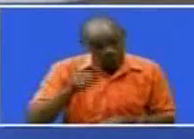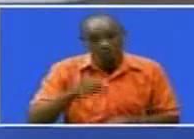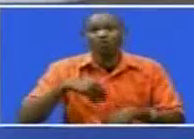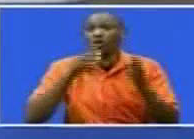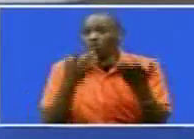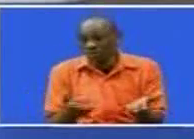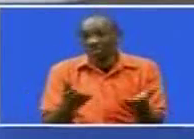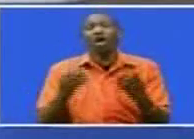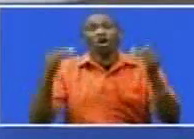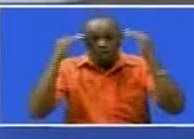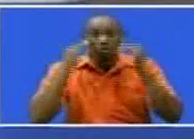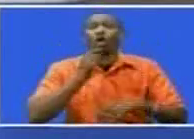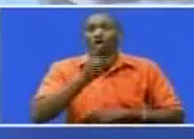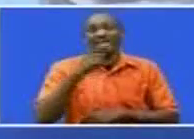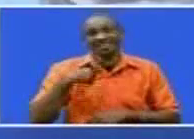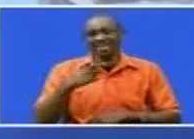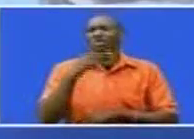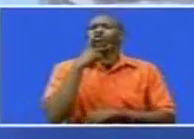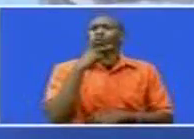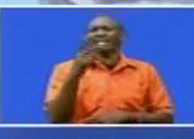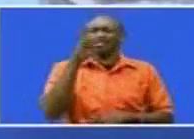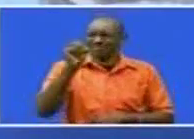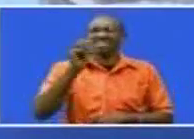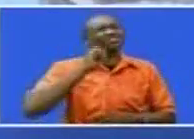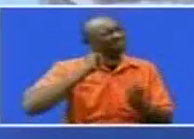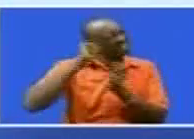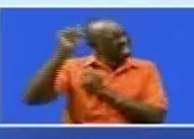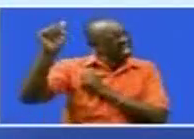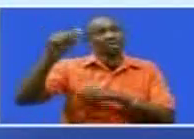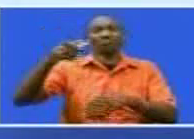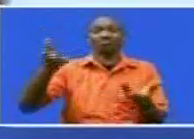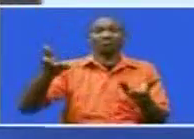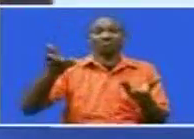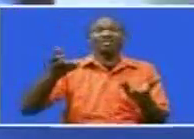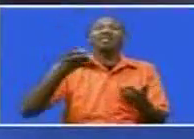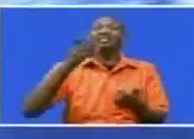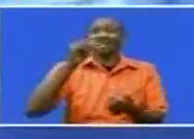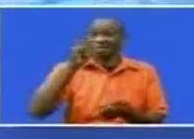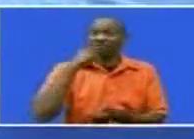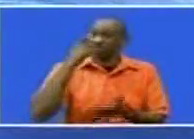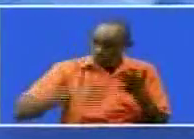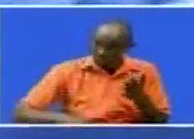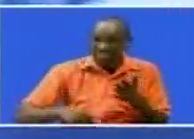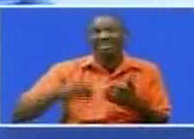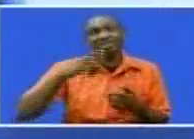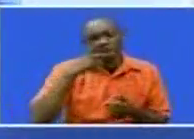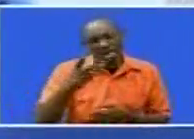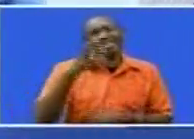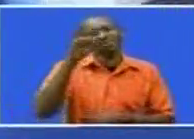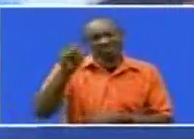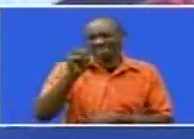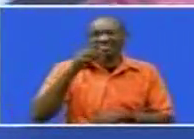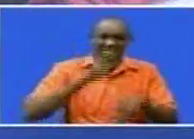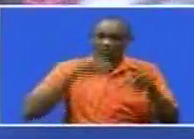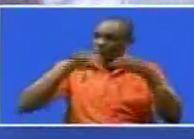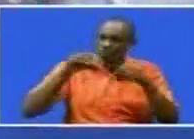amri ya mahakama ya mita 200. Tukumbuka kuwa mahakama mjini Dar es Salaam iliweza kutoa amri kuwa mita 200 baada ya